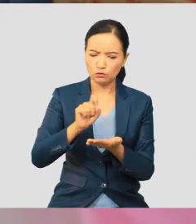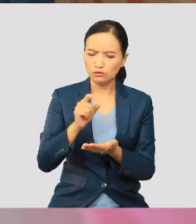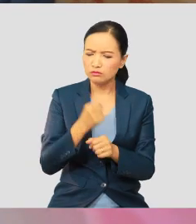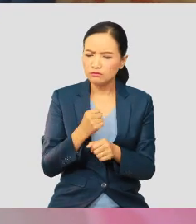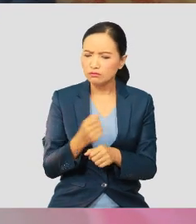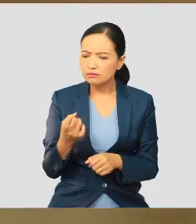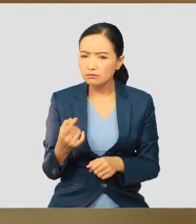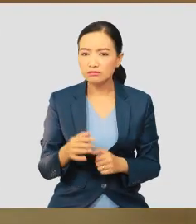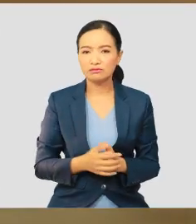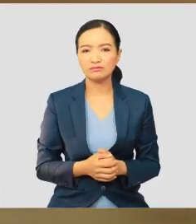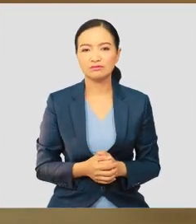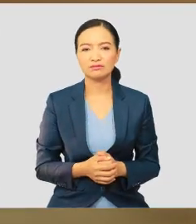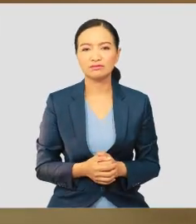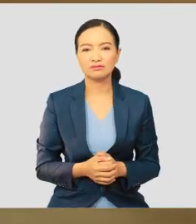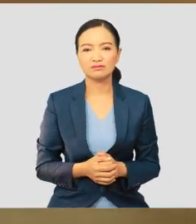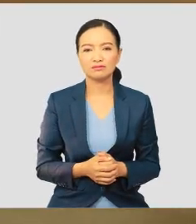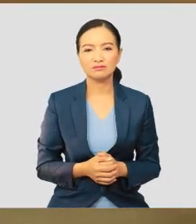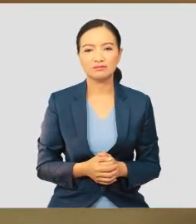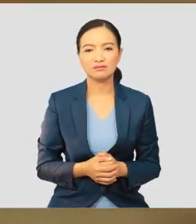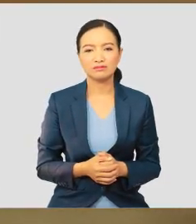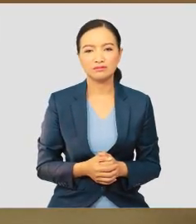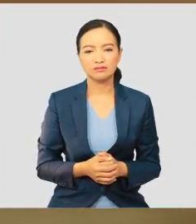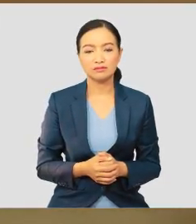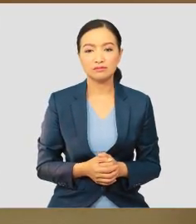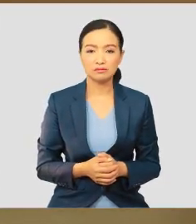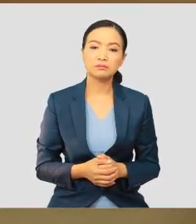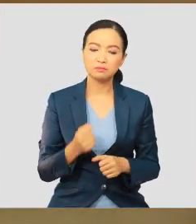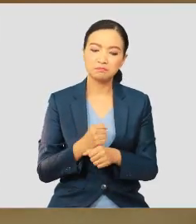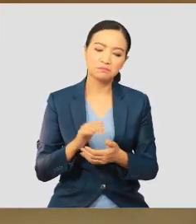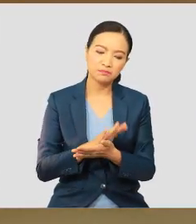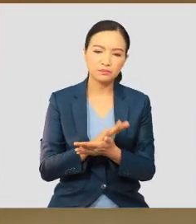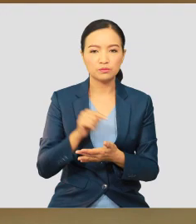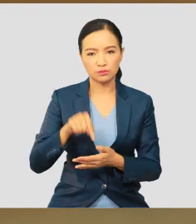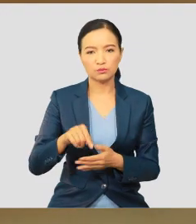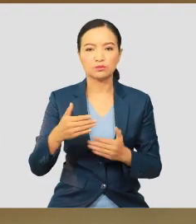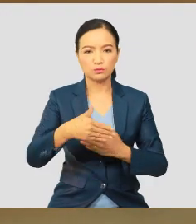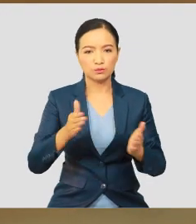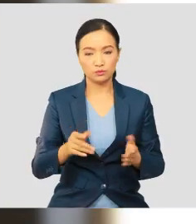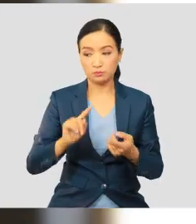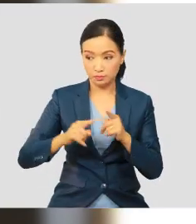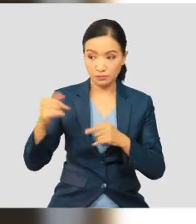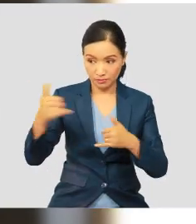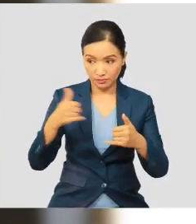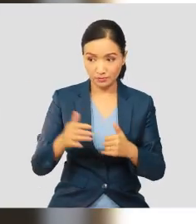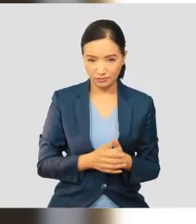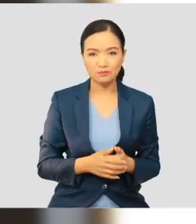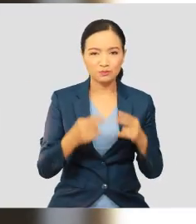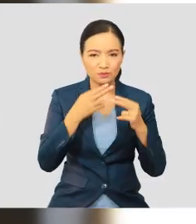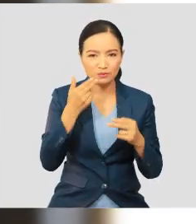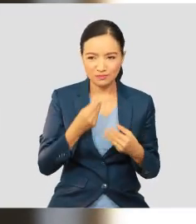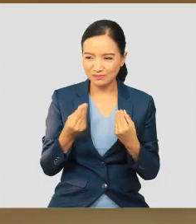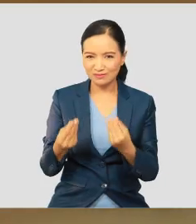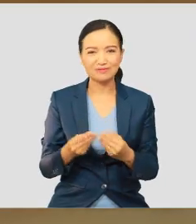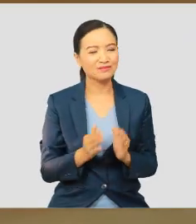ที่ศูนย์ทำอะไร ก็ทำเอกสารอยู่ในออฟฟิศ เดี๋ยวเพื่อนๆก็กลับมาใช่ไหม คะ พี่เอาขนมอะไรมา